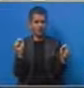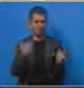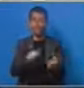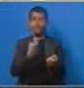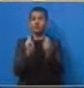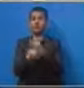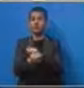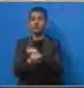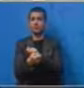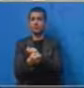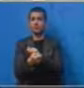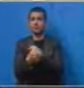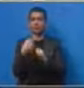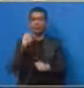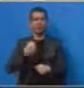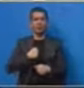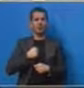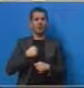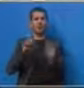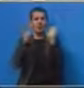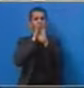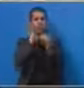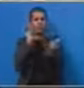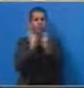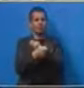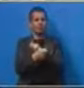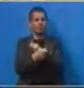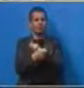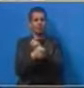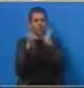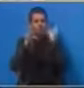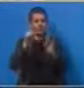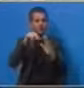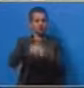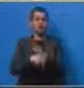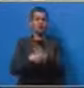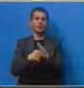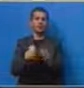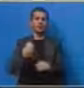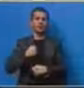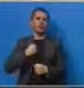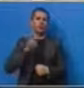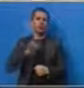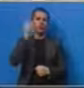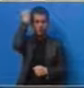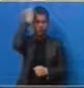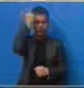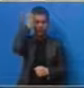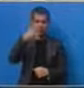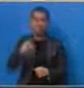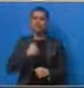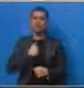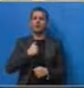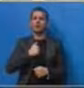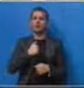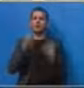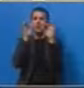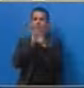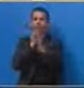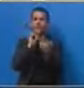nominal, gjithsesi ju garantoni që nuk do të ketë një ndryshim esencial të Forcës Sigurisë Kosovës, garantoni gjithsesi që nuk